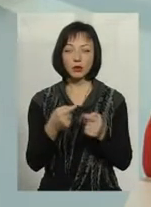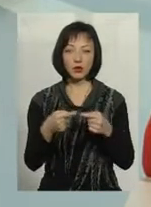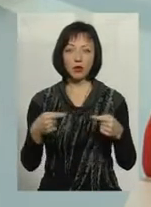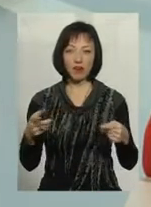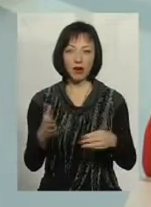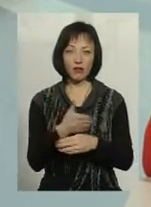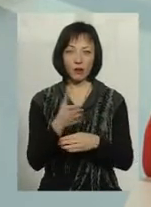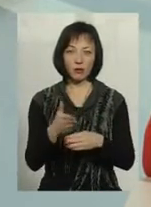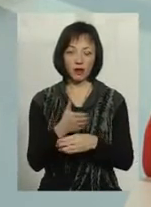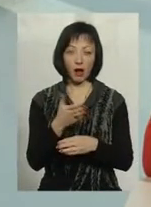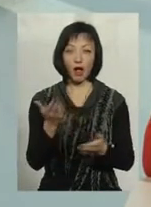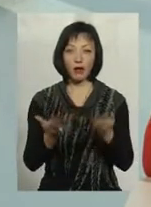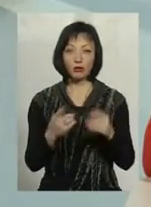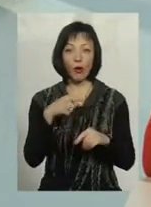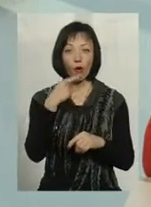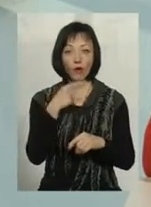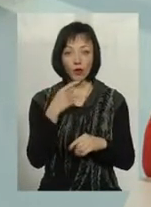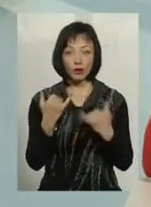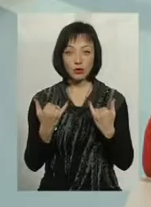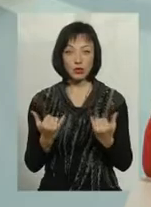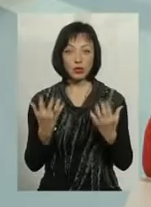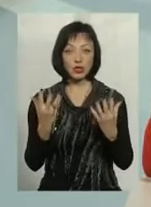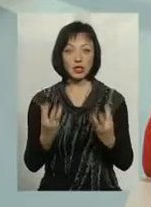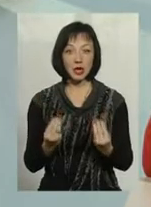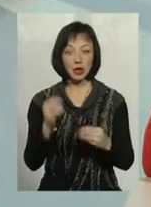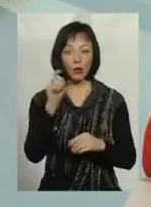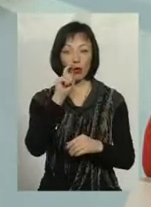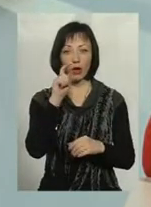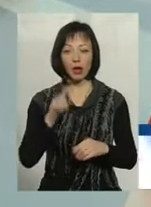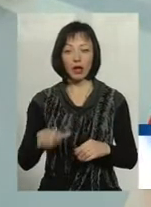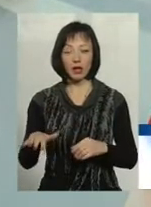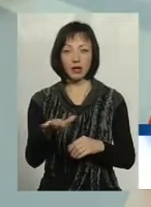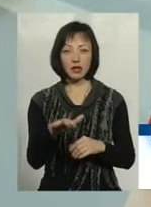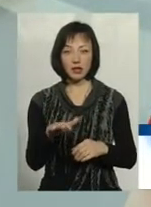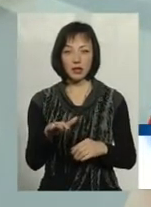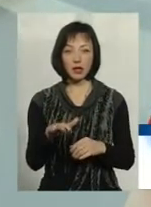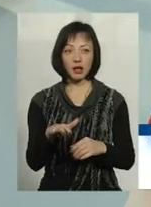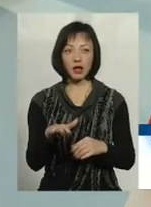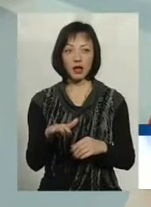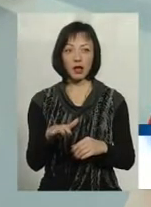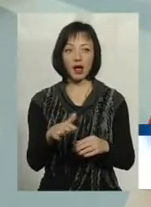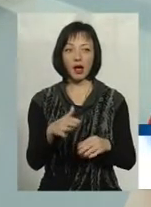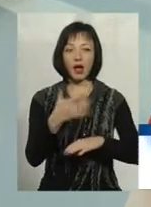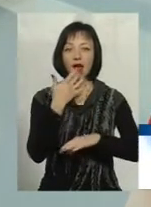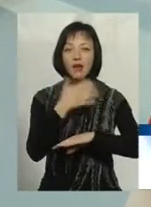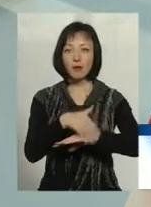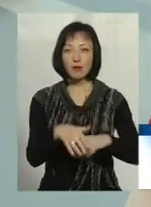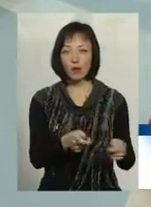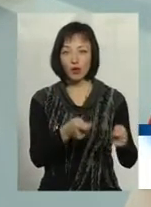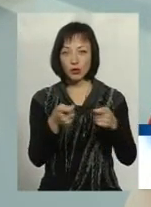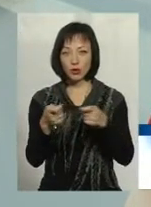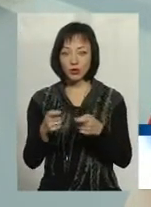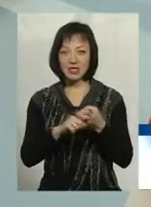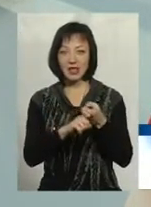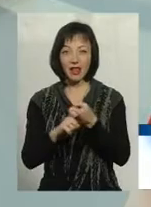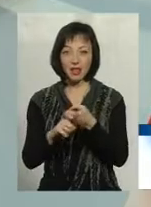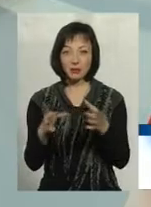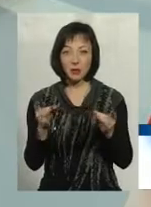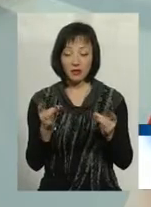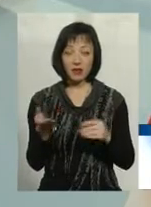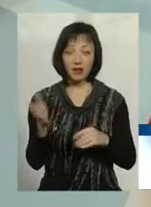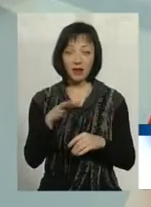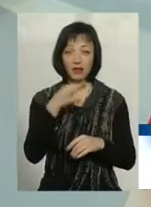будуть хоронити покойників без рубашок? Дякую за питання. Ну, це ви правду говорите,